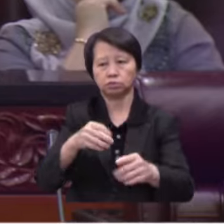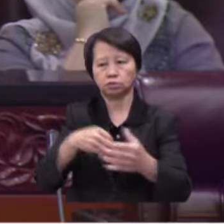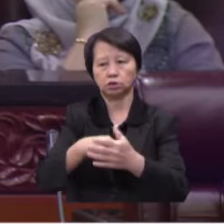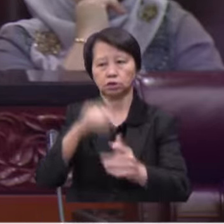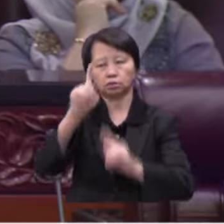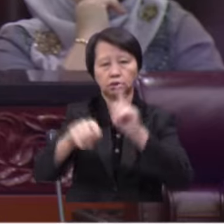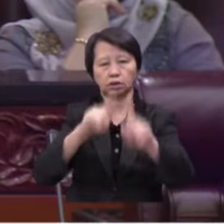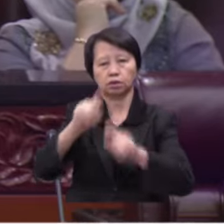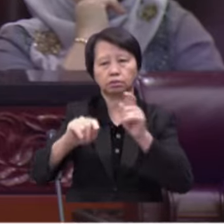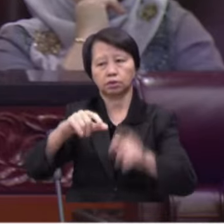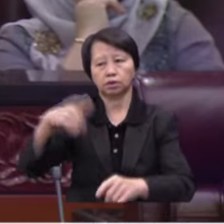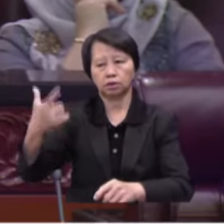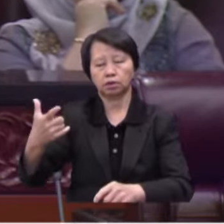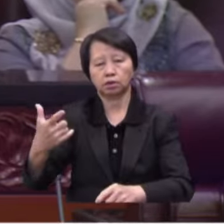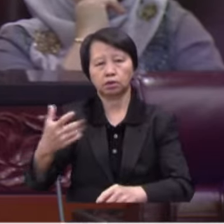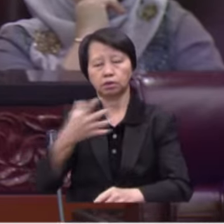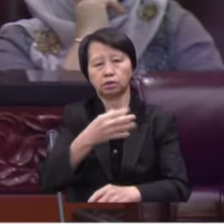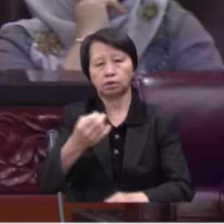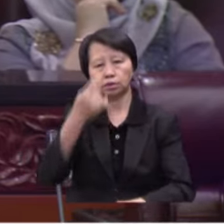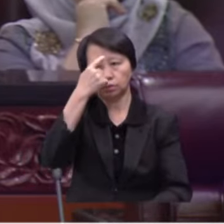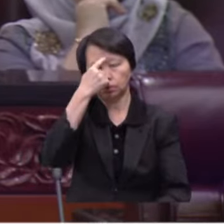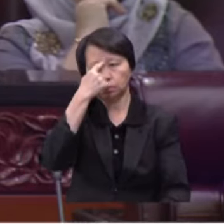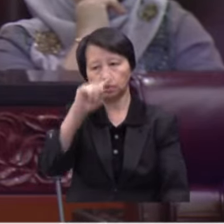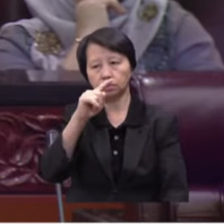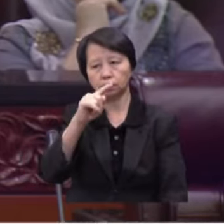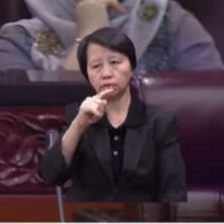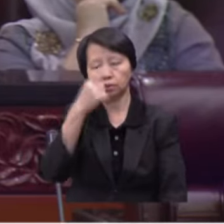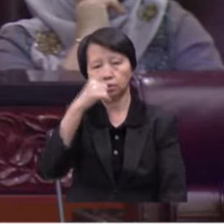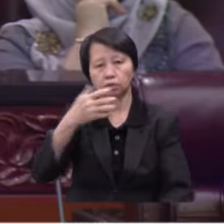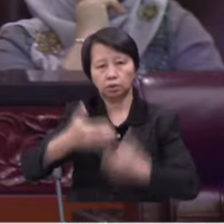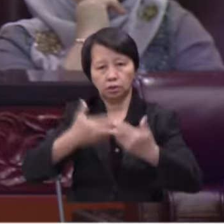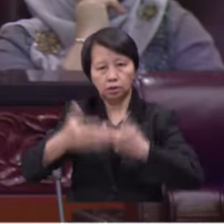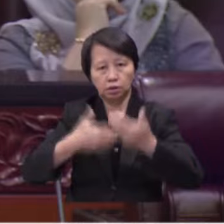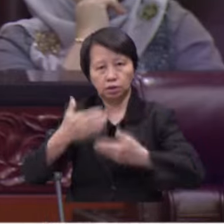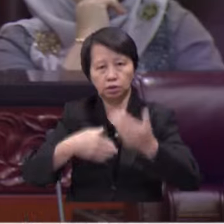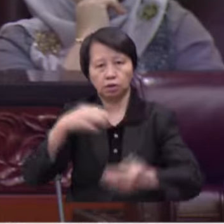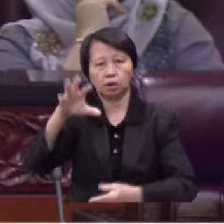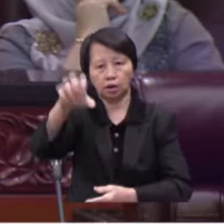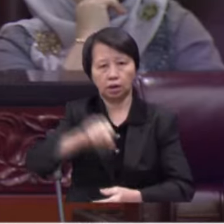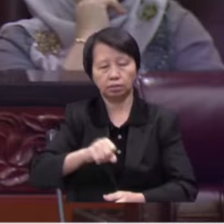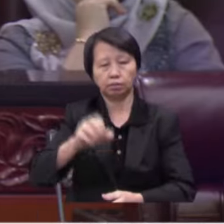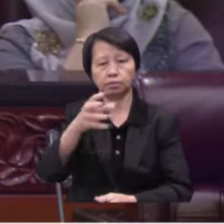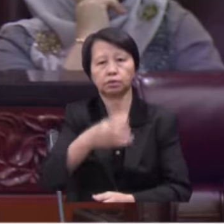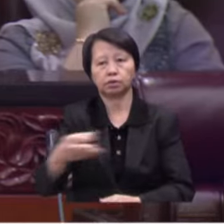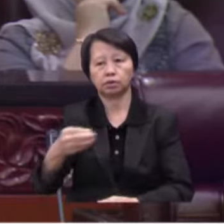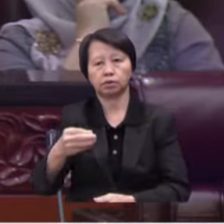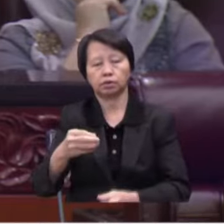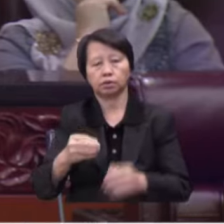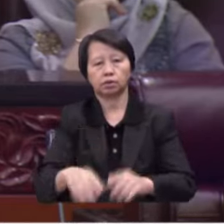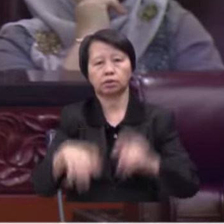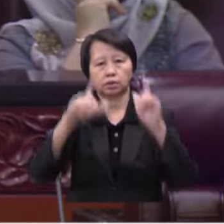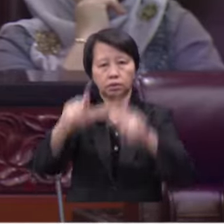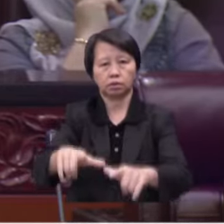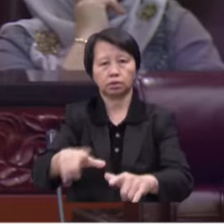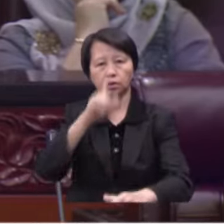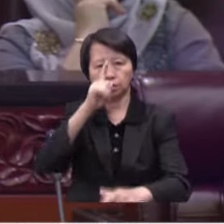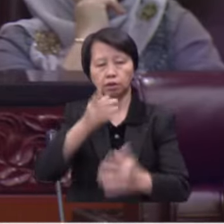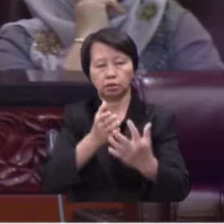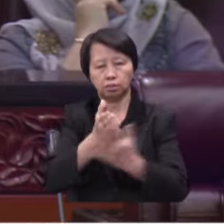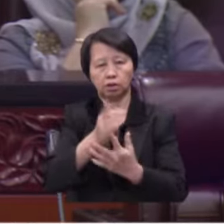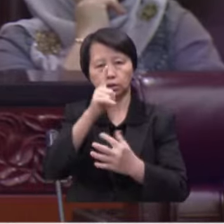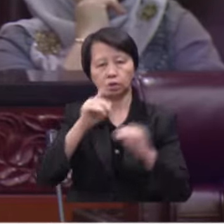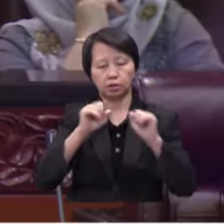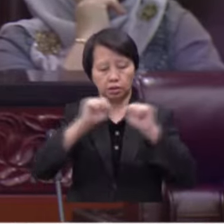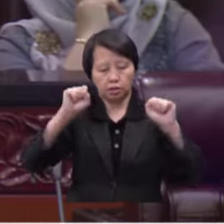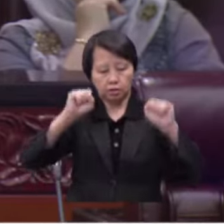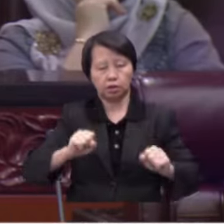persoalan-persoalan yang lain dan juga untuk proses pengambilan dan juga penempatan Memang melalui satu